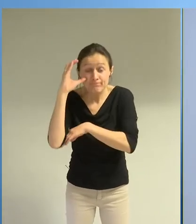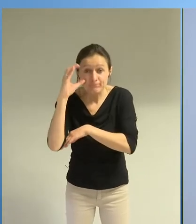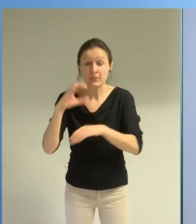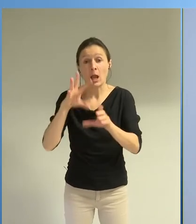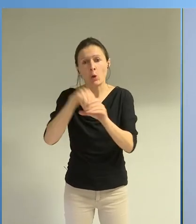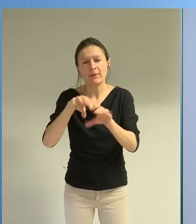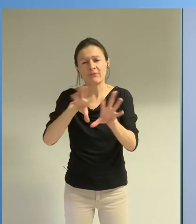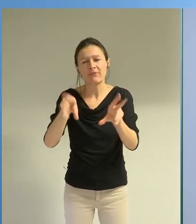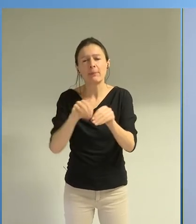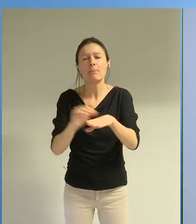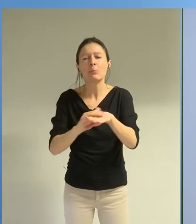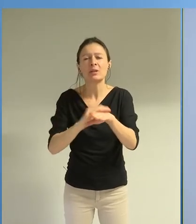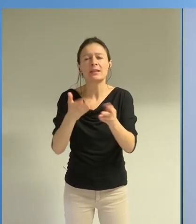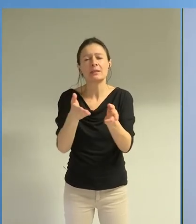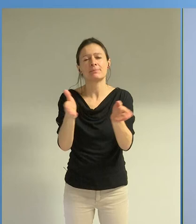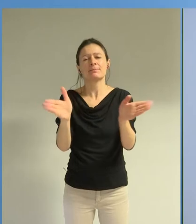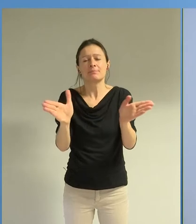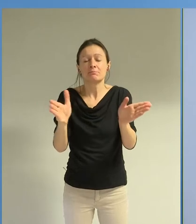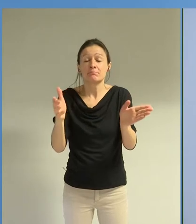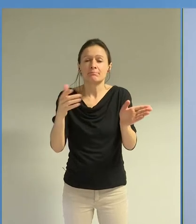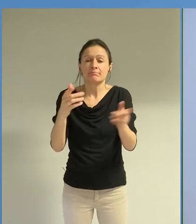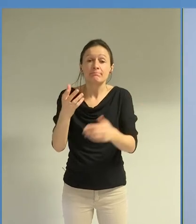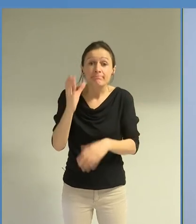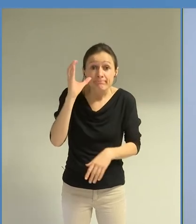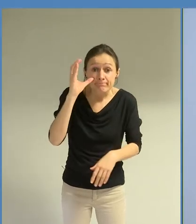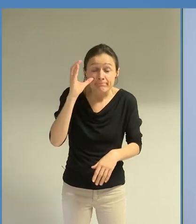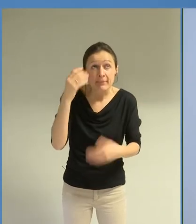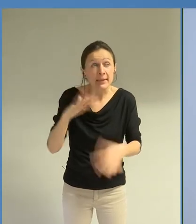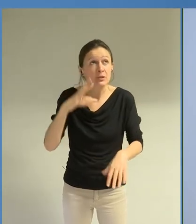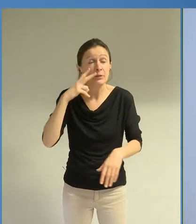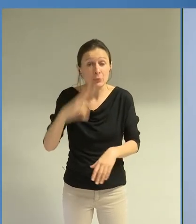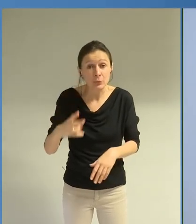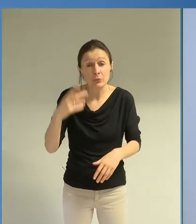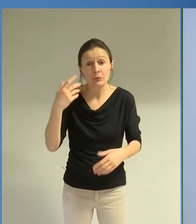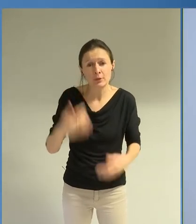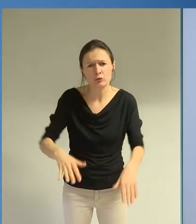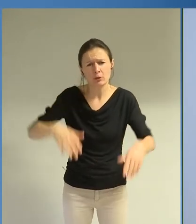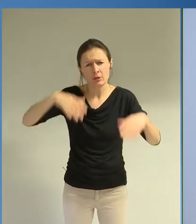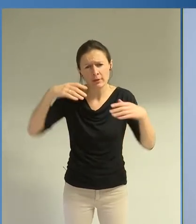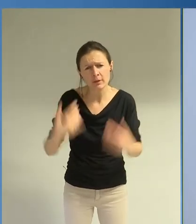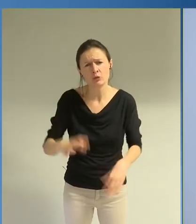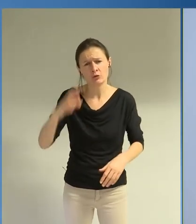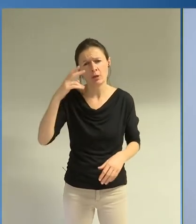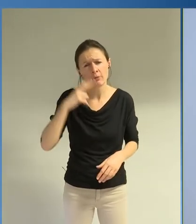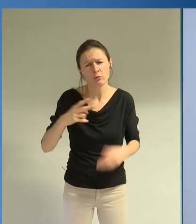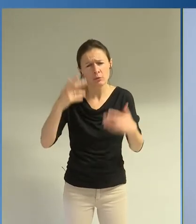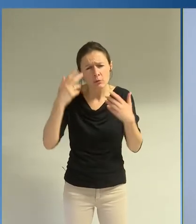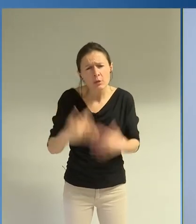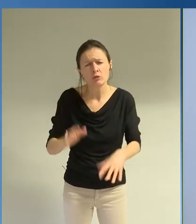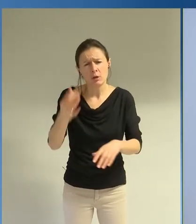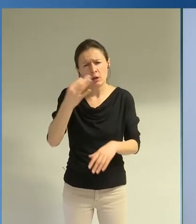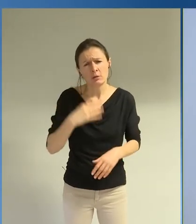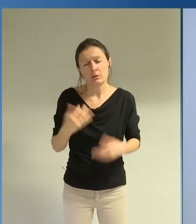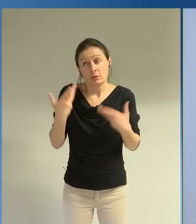famille politique il y a comme un air de déjà vu deux déjà déjà déjà vus et revus depuis